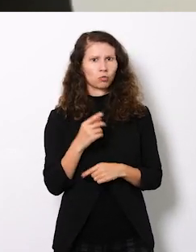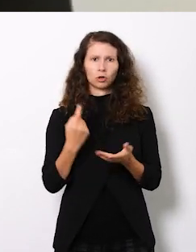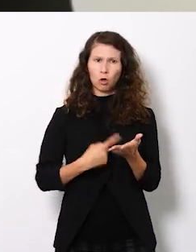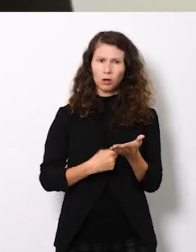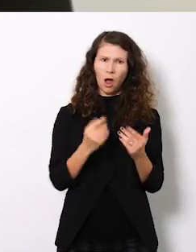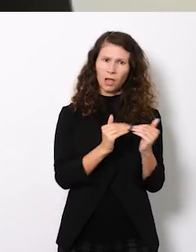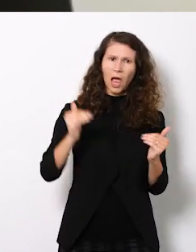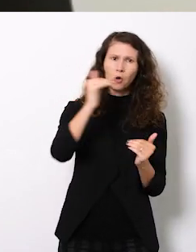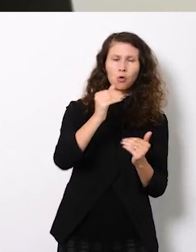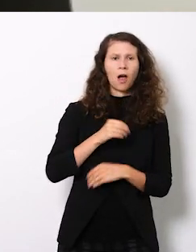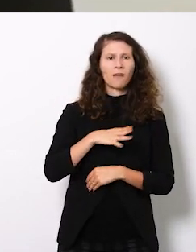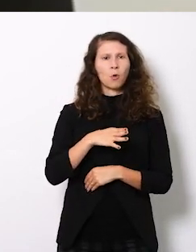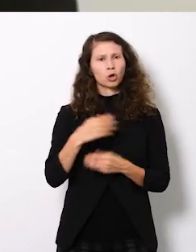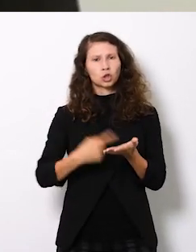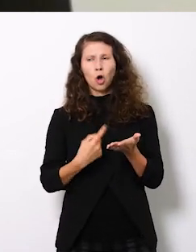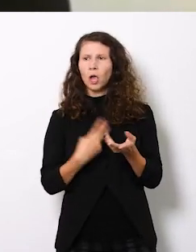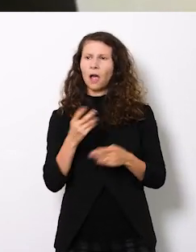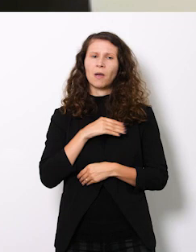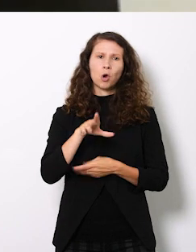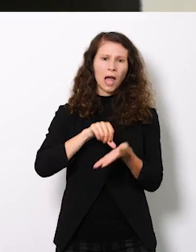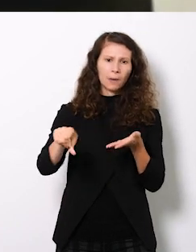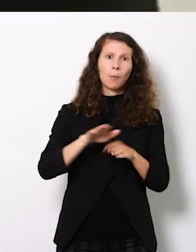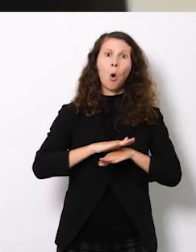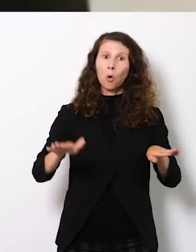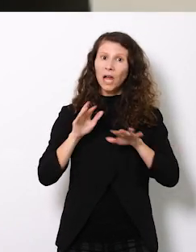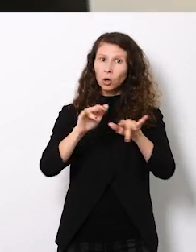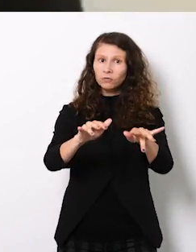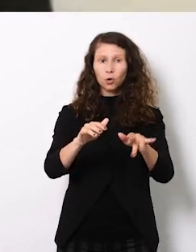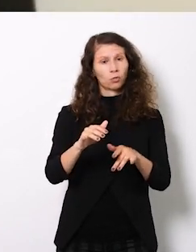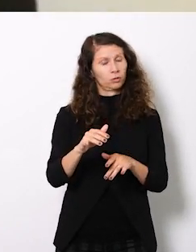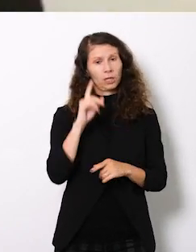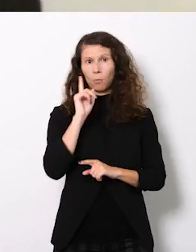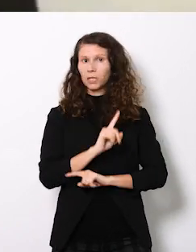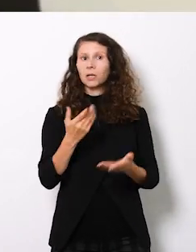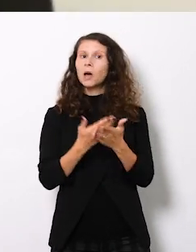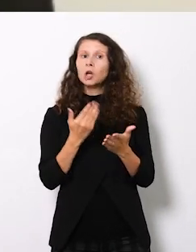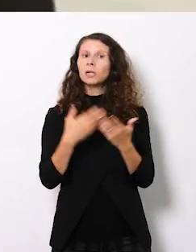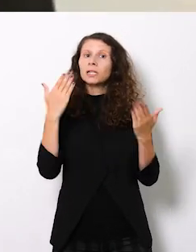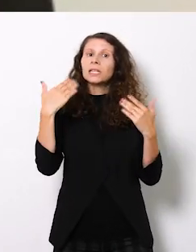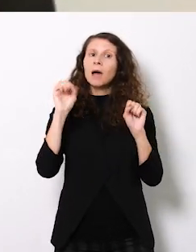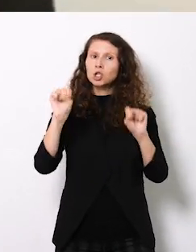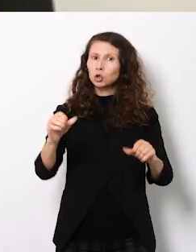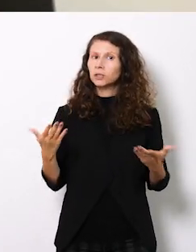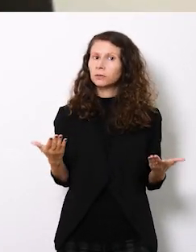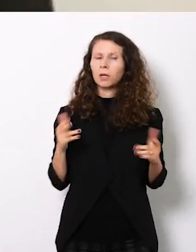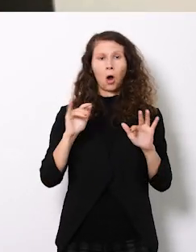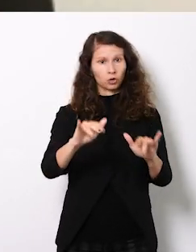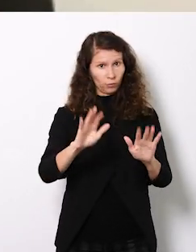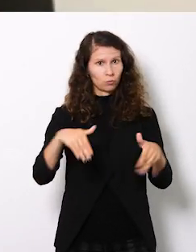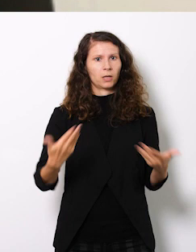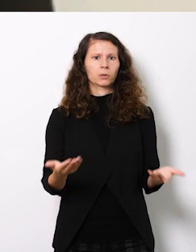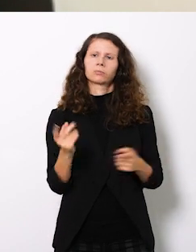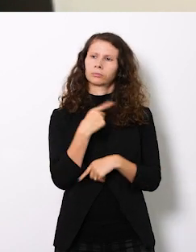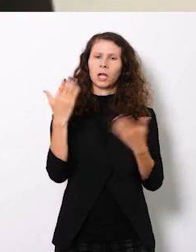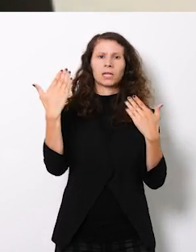Steuererhöhungen, Vermögenssteuer, Vermögensabgabe ohne Auswirkung wären, zum Beispiel auf den Klimaschutz. Denn unser Klima muss geschützt